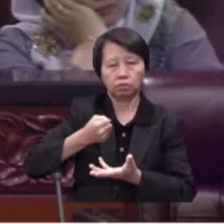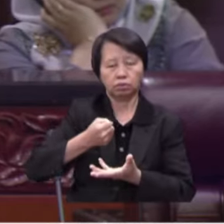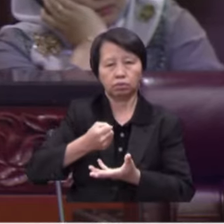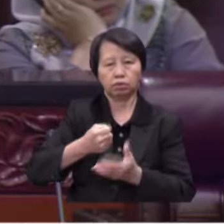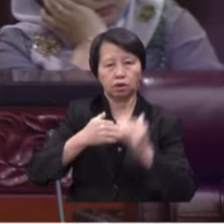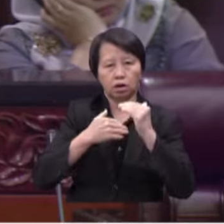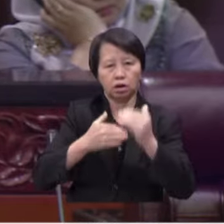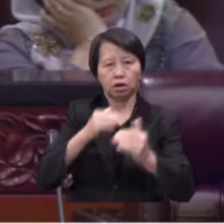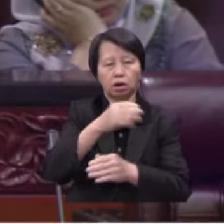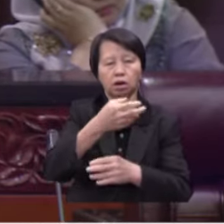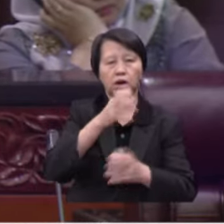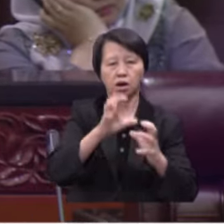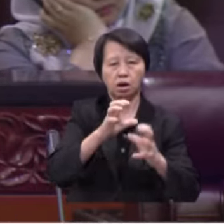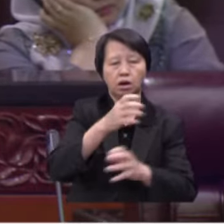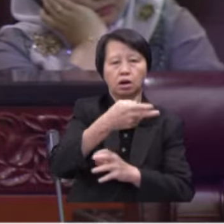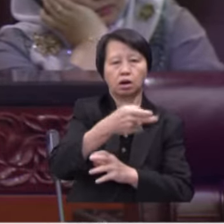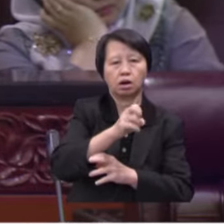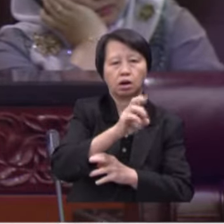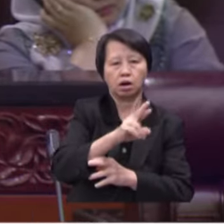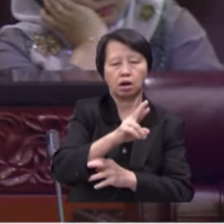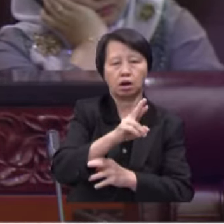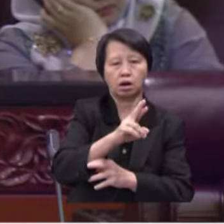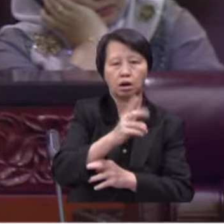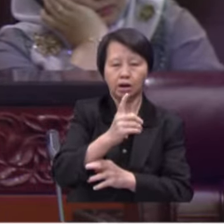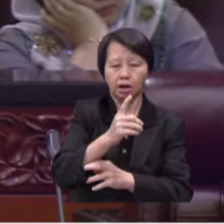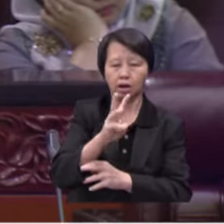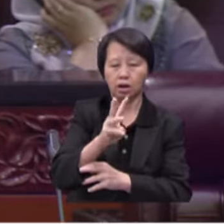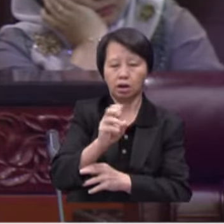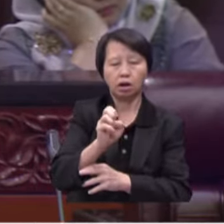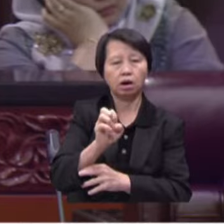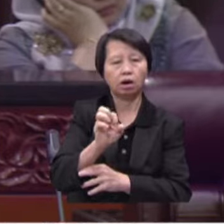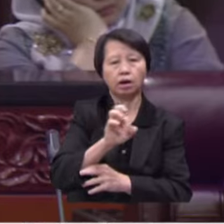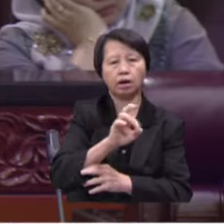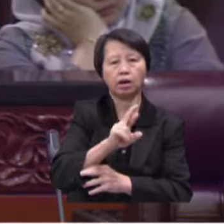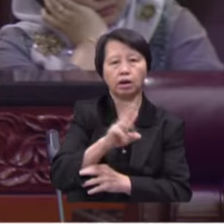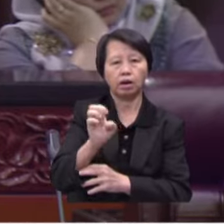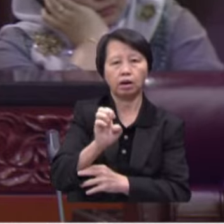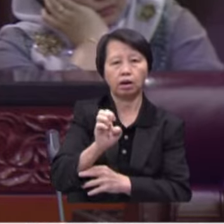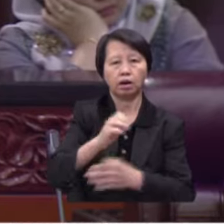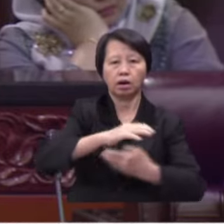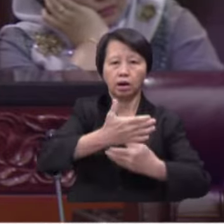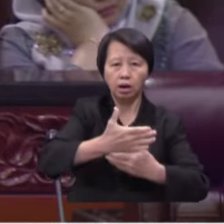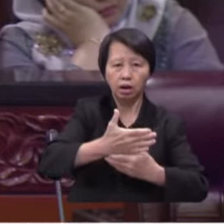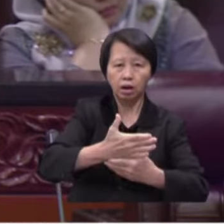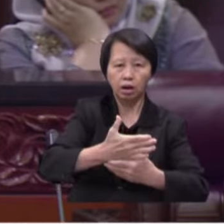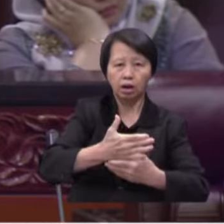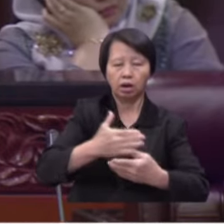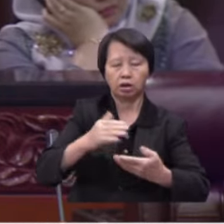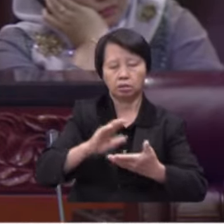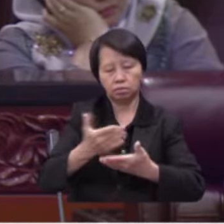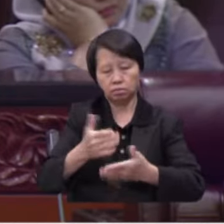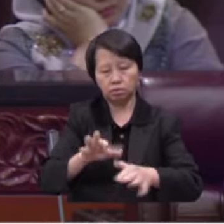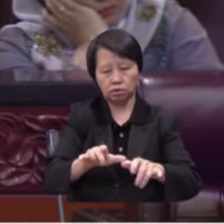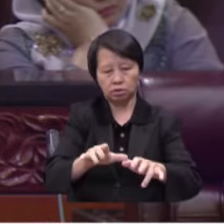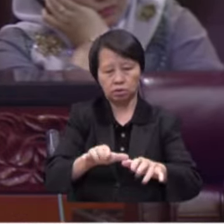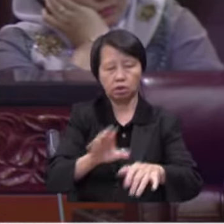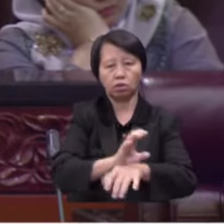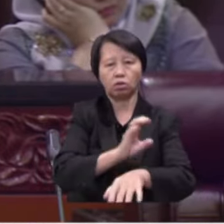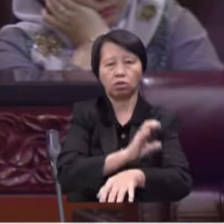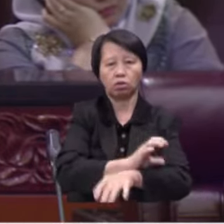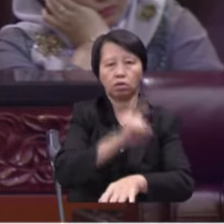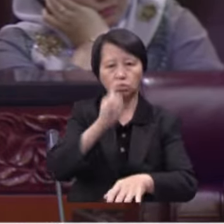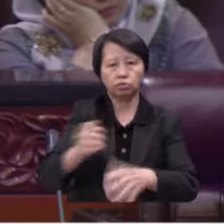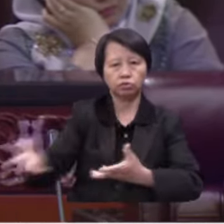hardware ataupun sistem ataupun sebagai kata mudahnya se laptop dan juga konflik-komputer yang